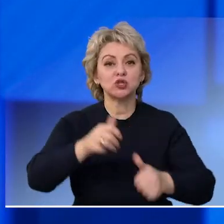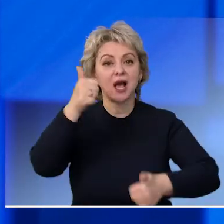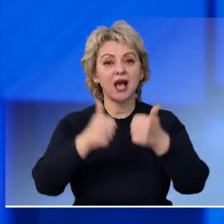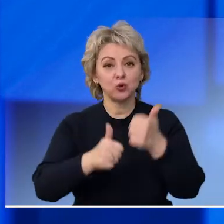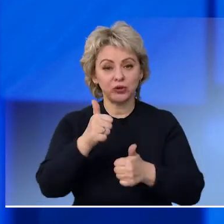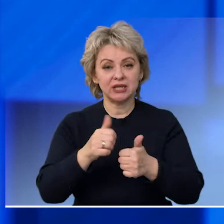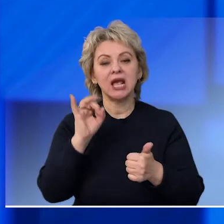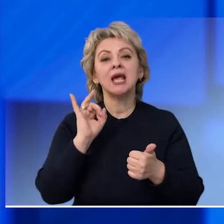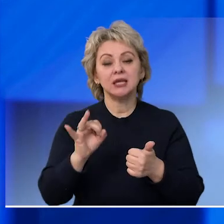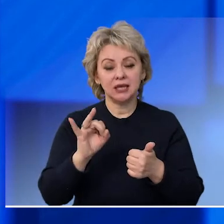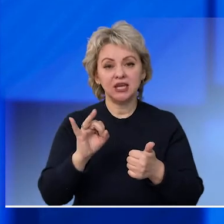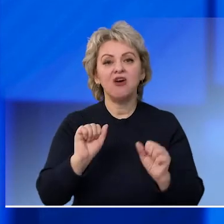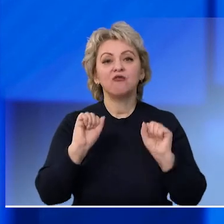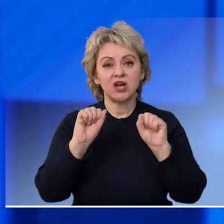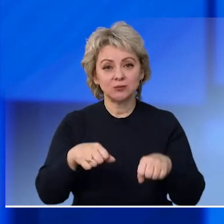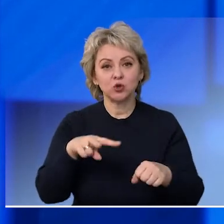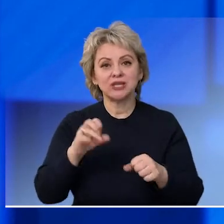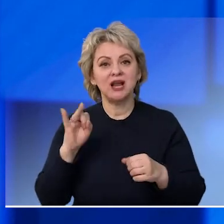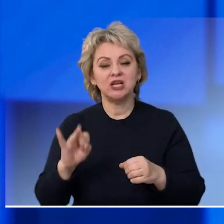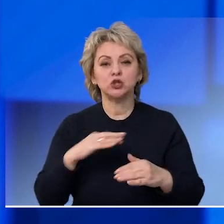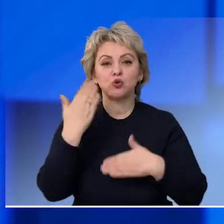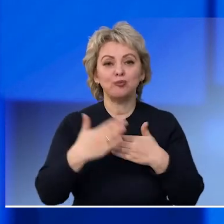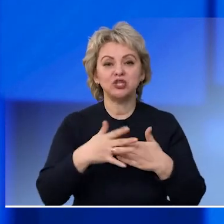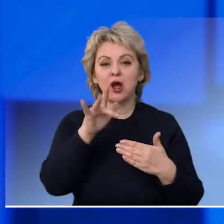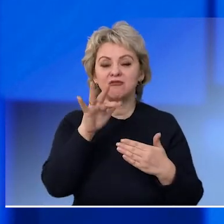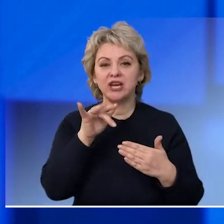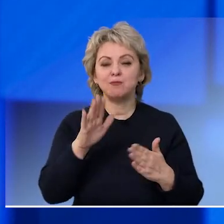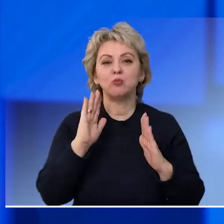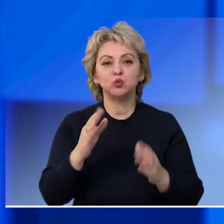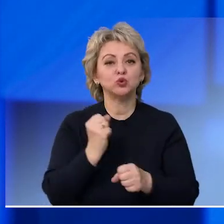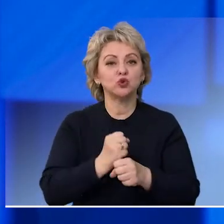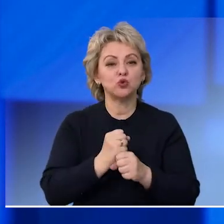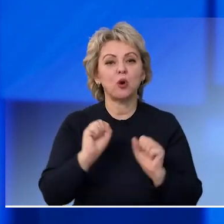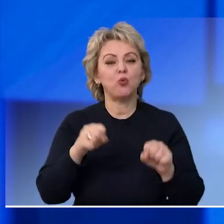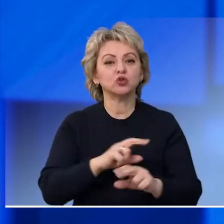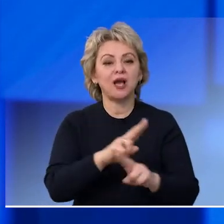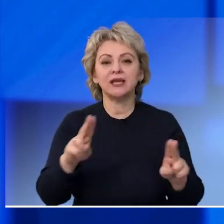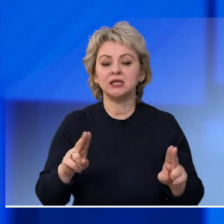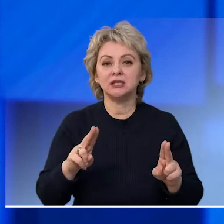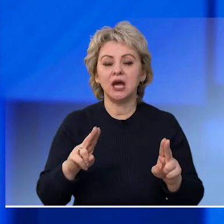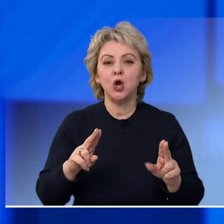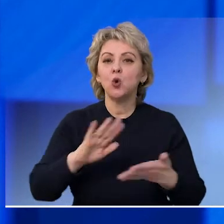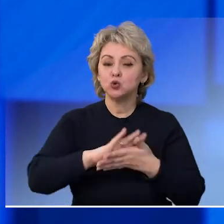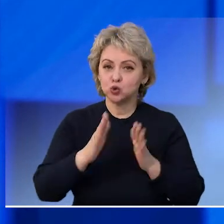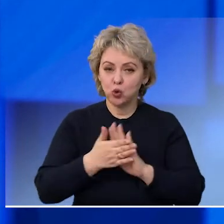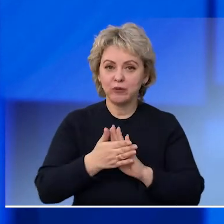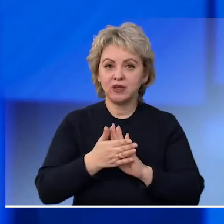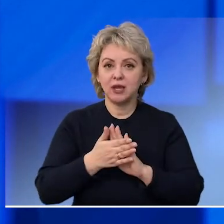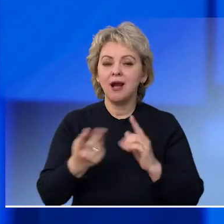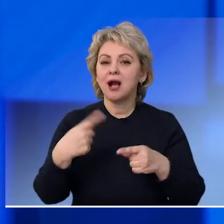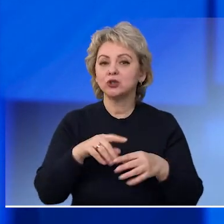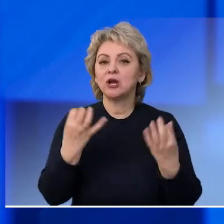сложно конкурировать. И возможно ли, что в ближайшее время будут созданы, может быть, какие-то